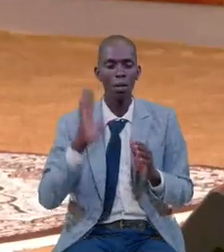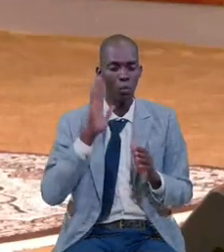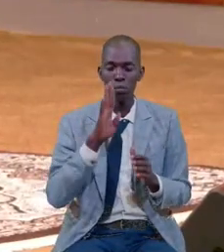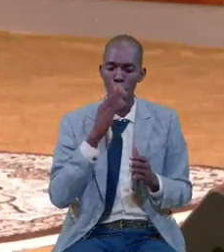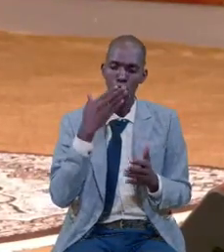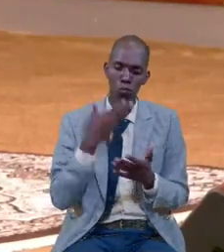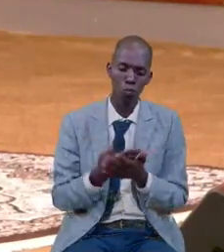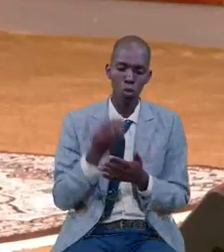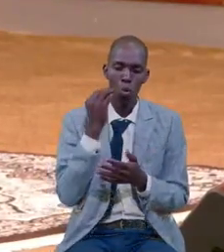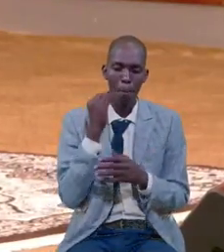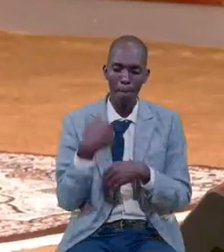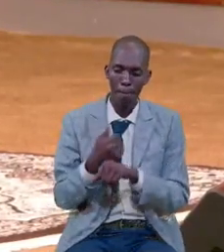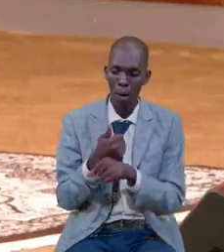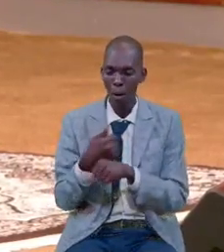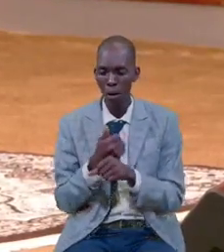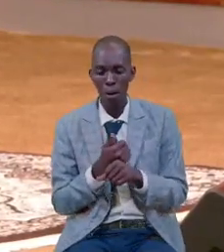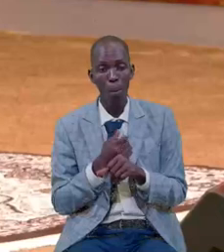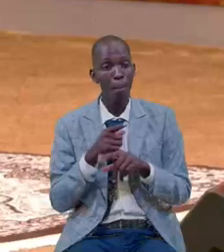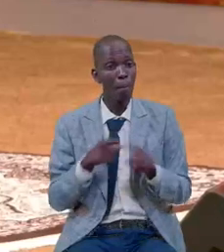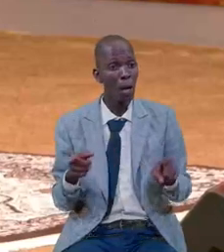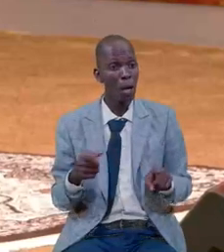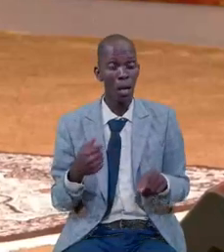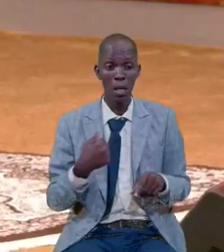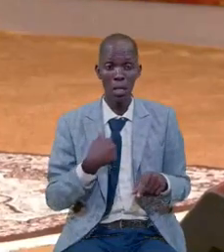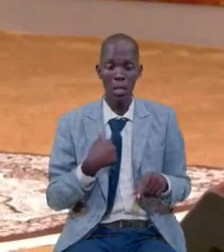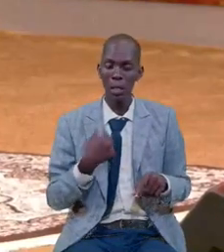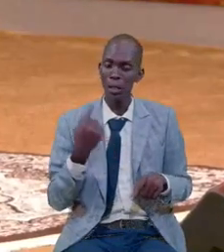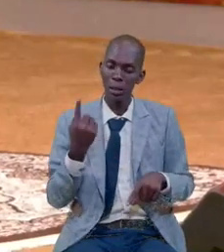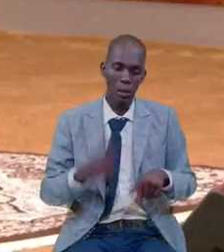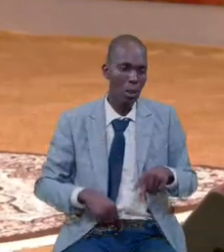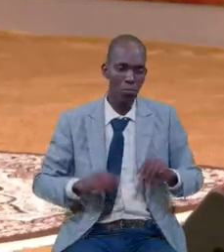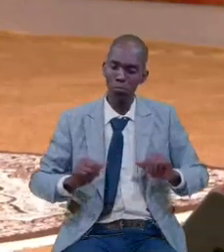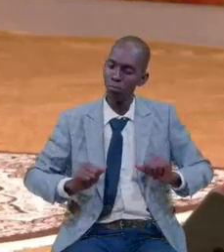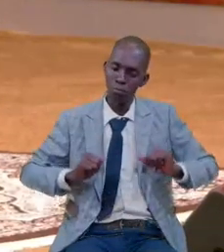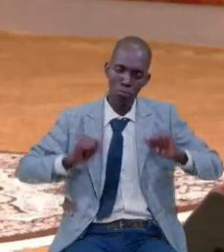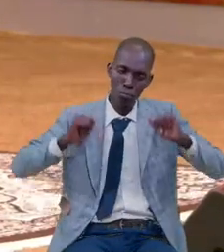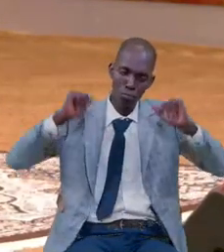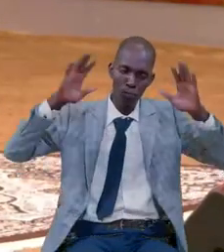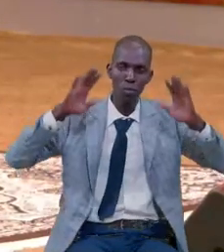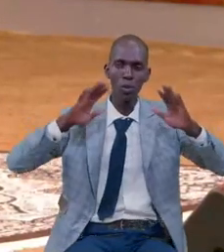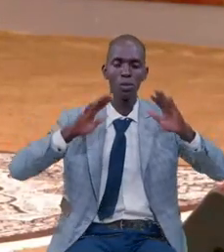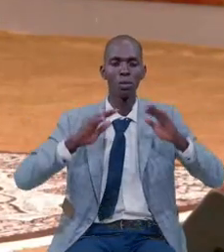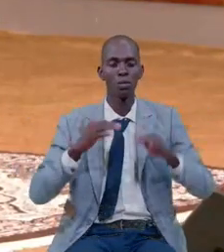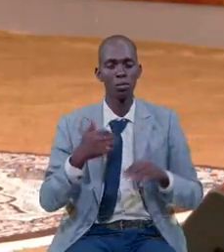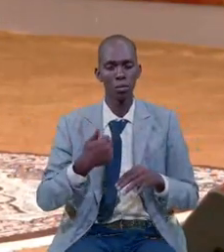ménagère. Une seule chose, je ne peux pas te donner. Je ne peux pas me soumettre à toi.